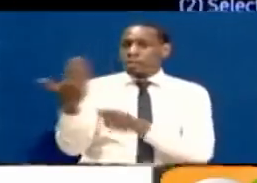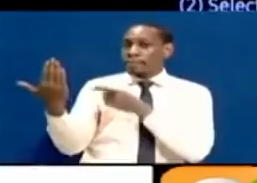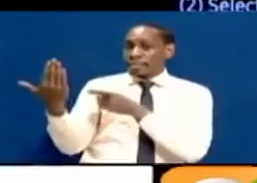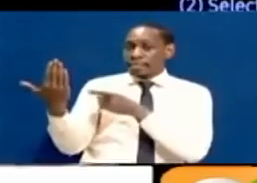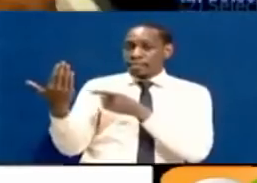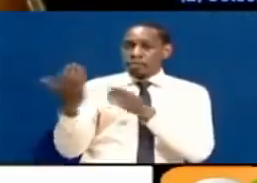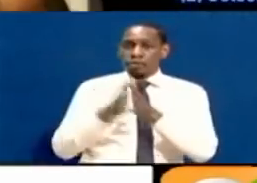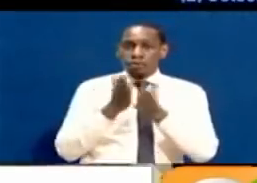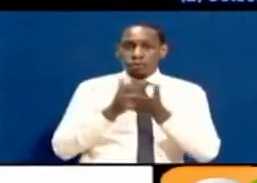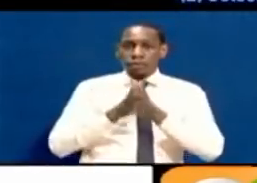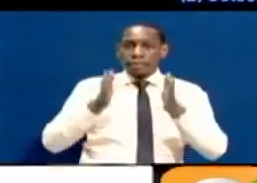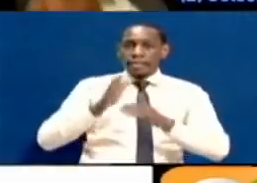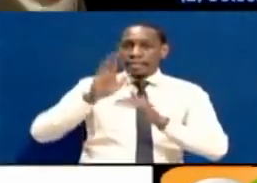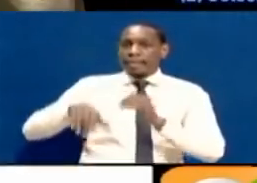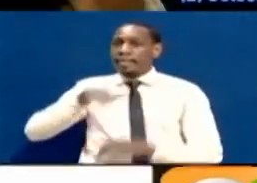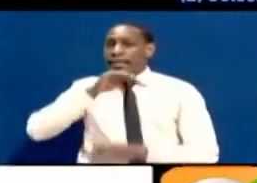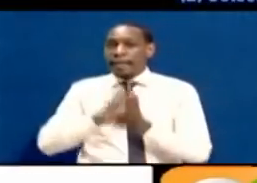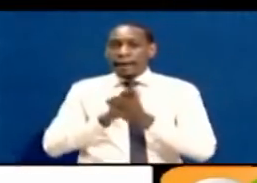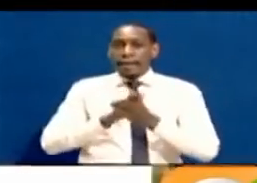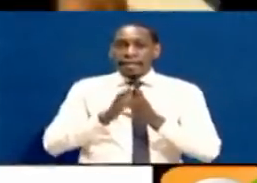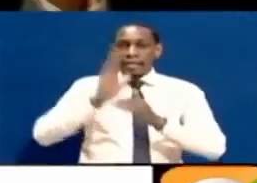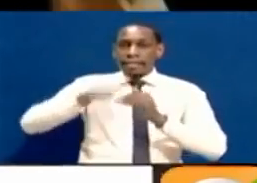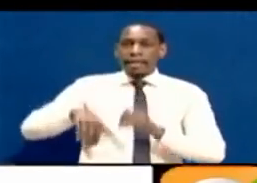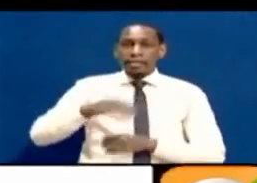document is bigger than Raila Odinga, than Uhuru